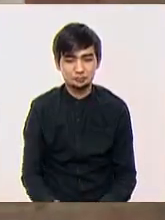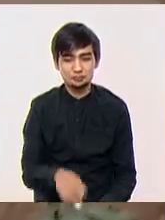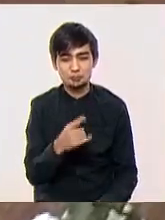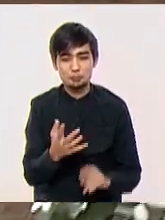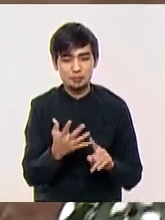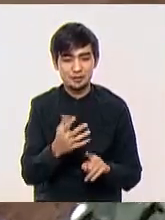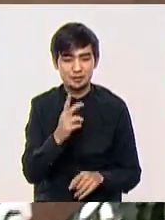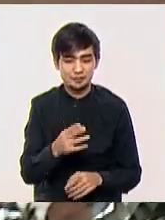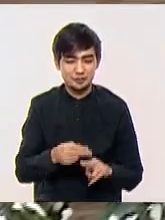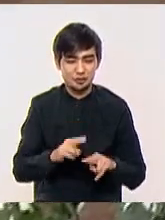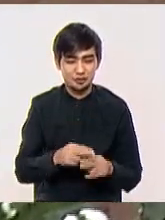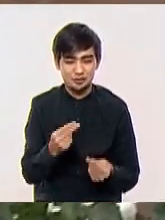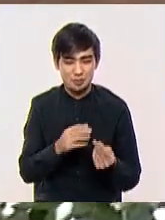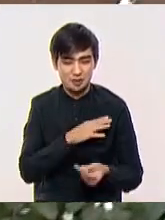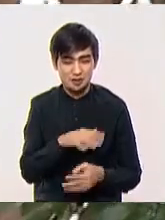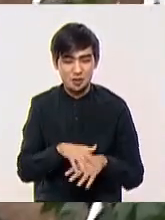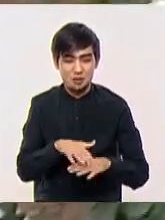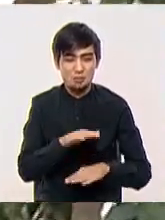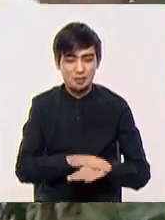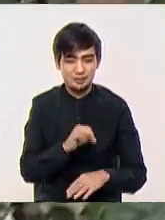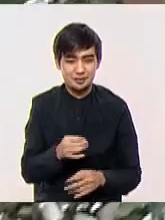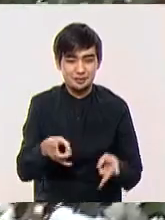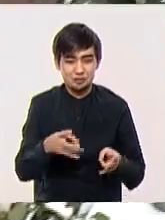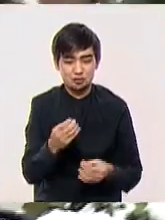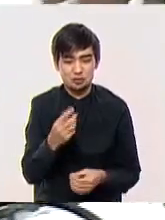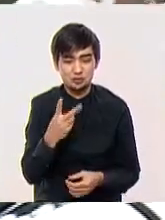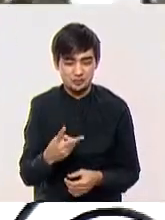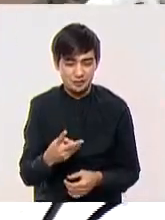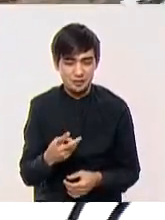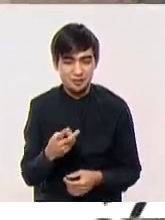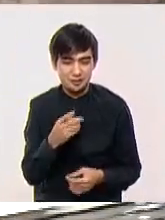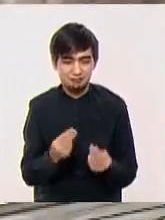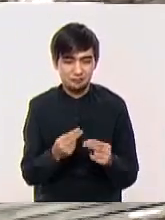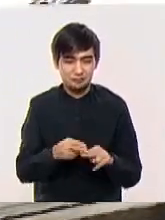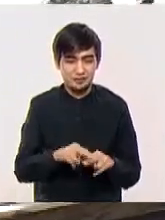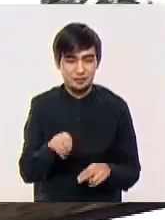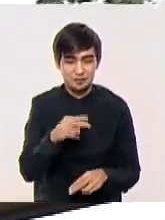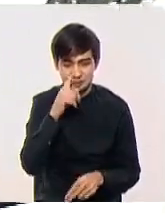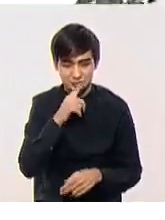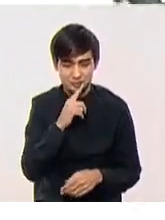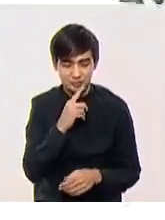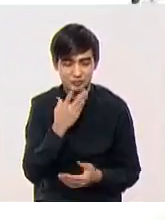пятая квартира, которую разыграл Народный банк. Осталось еще 2, которые разыграют в декабре.